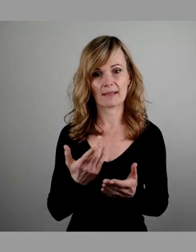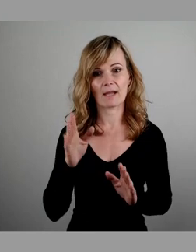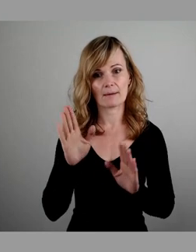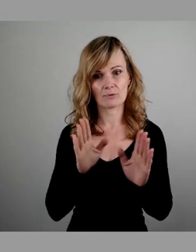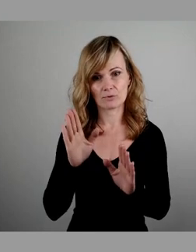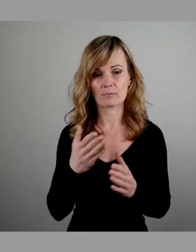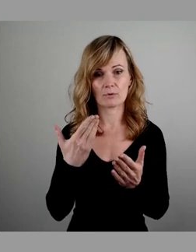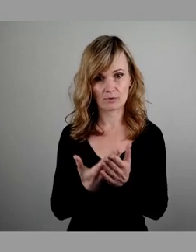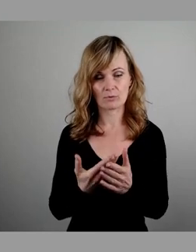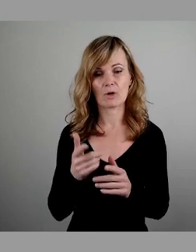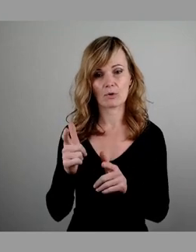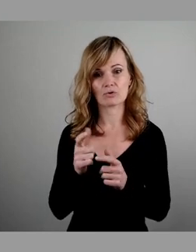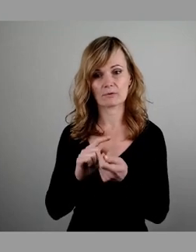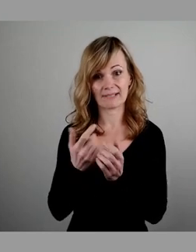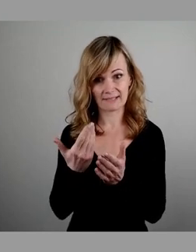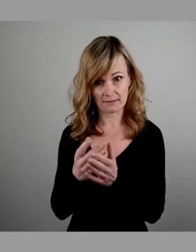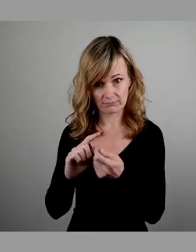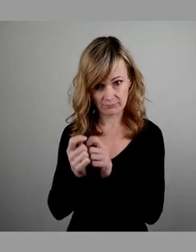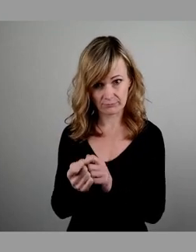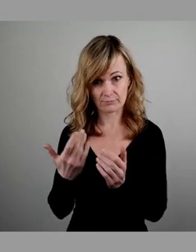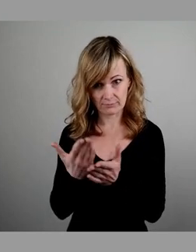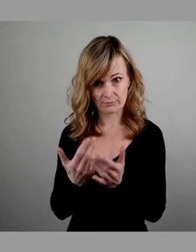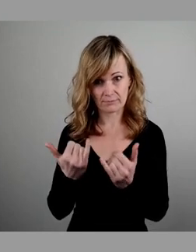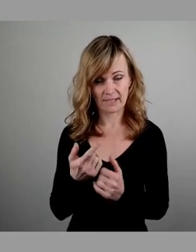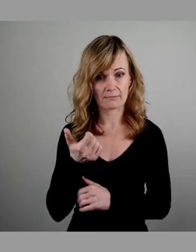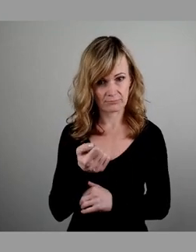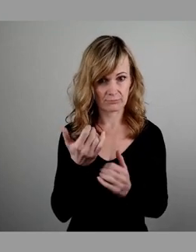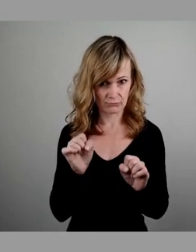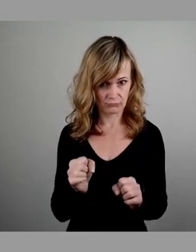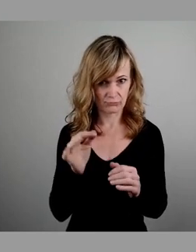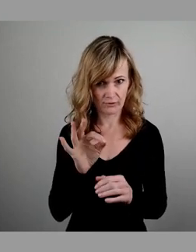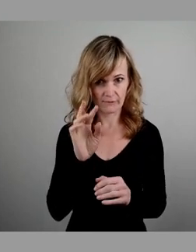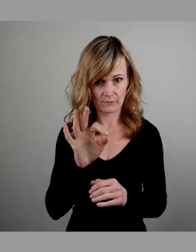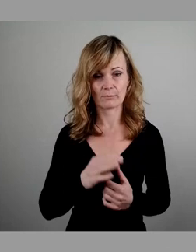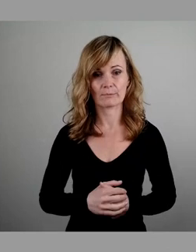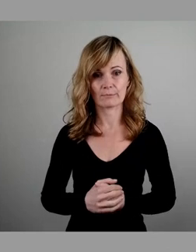geänderten Ausschussbericht zustimmen kann, den bitte ich um das Stimmzeichen.